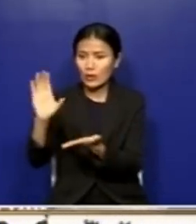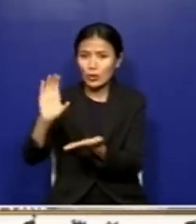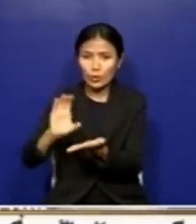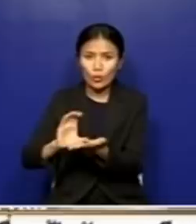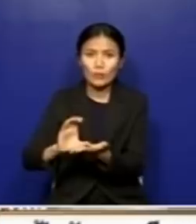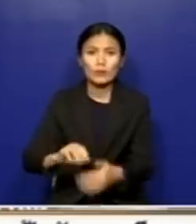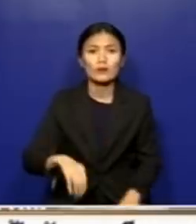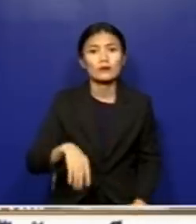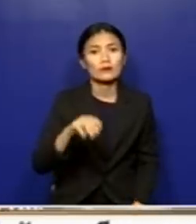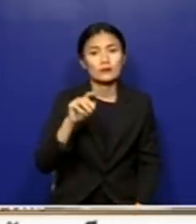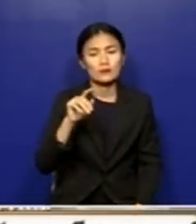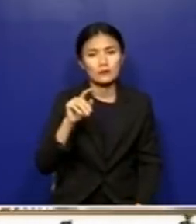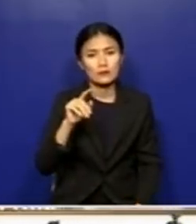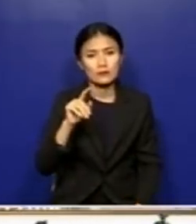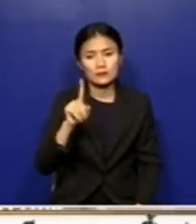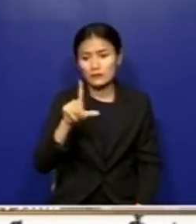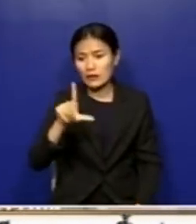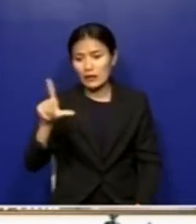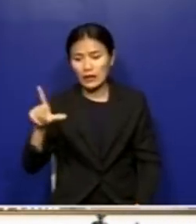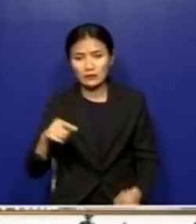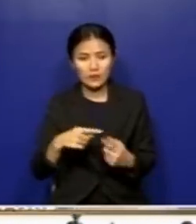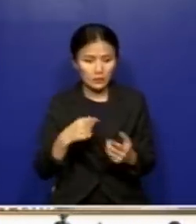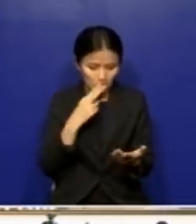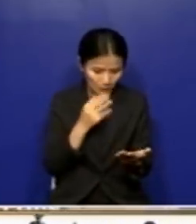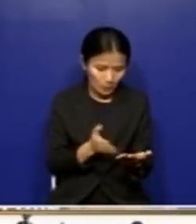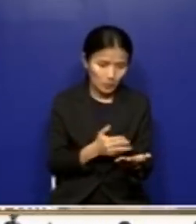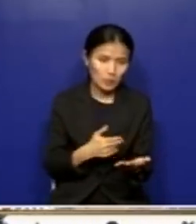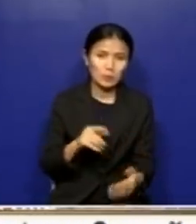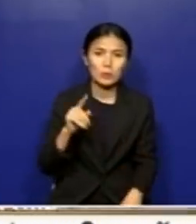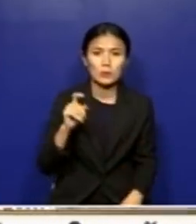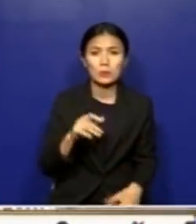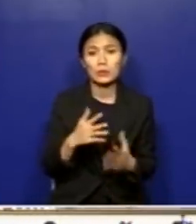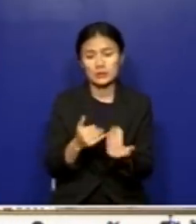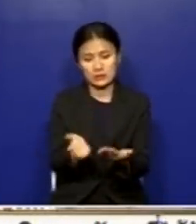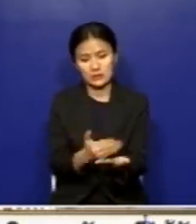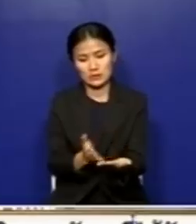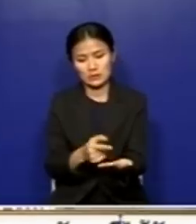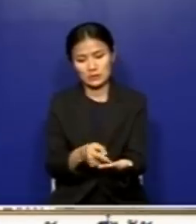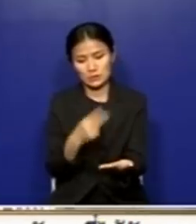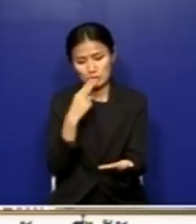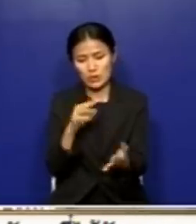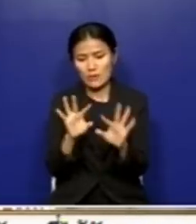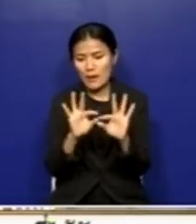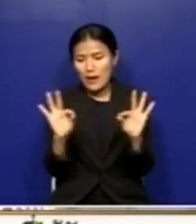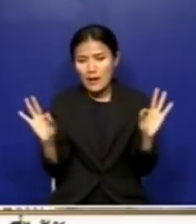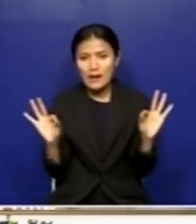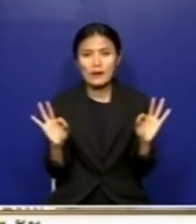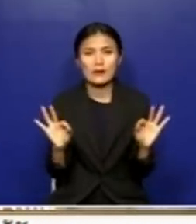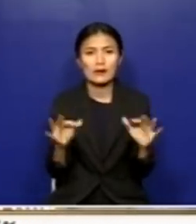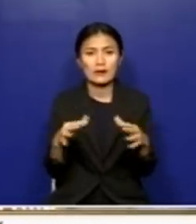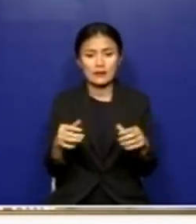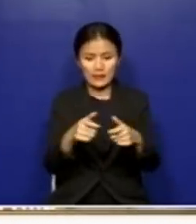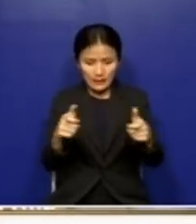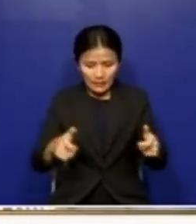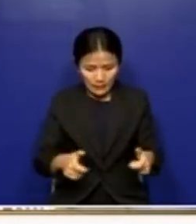กัเลยทเดียวทีนี้เื้อหาข้างในค่ะนอกจากเล่มนี้จะบางเบาแล้วนะคะไล่งานทสรุปออก